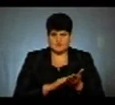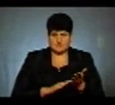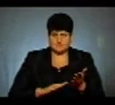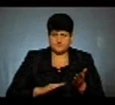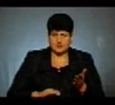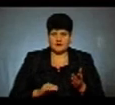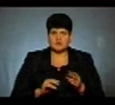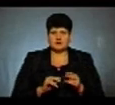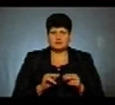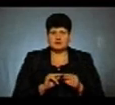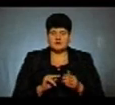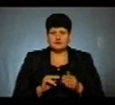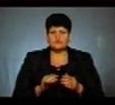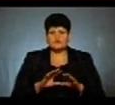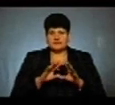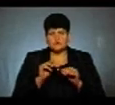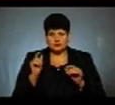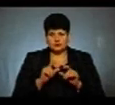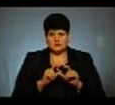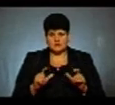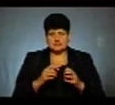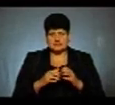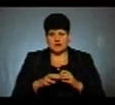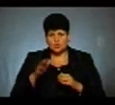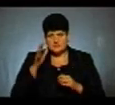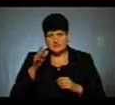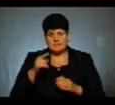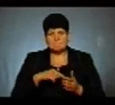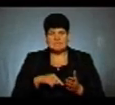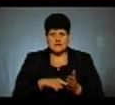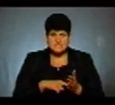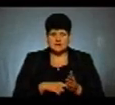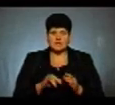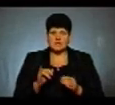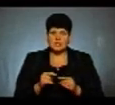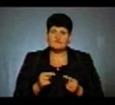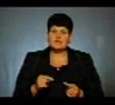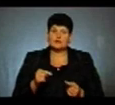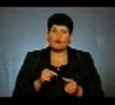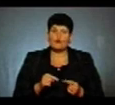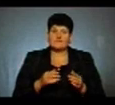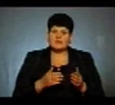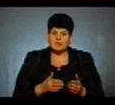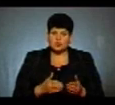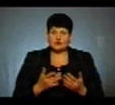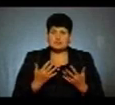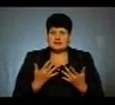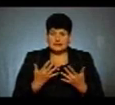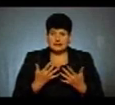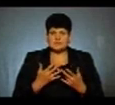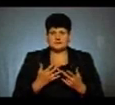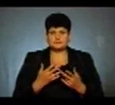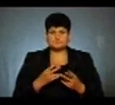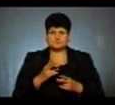даного курсу у закладах загальної середньої освіти міста. І, відповідно, оскільки петиція